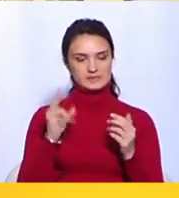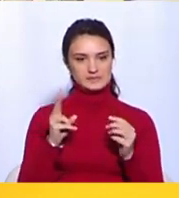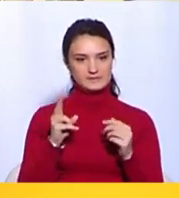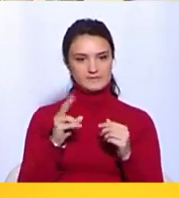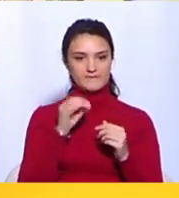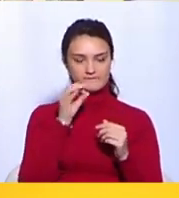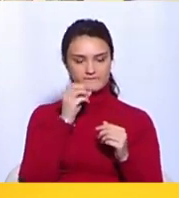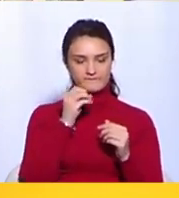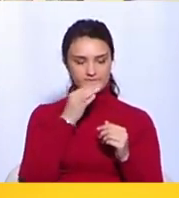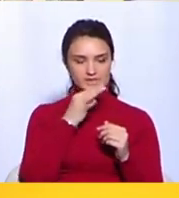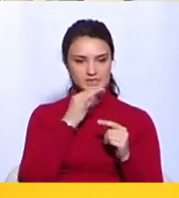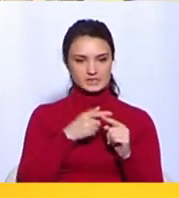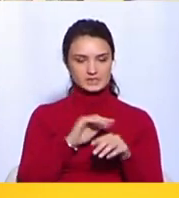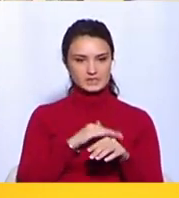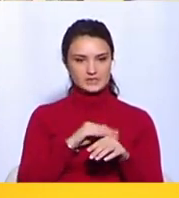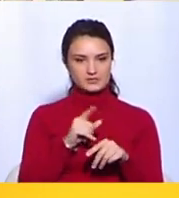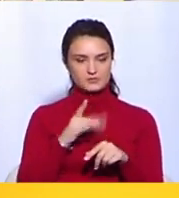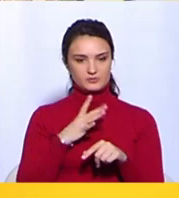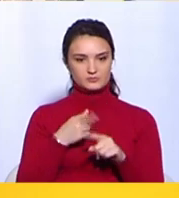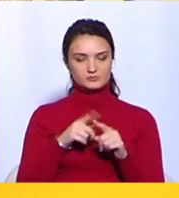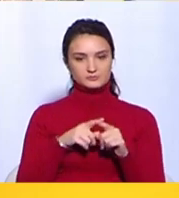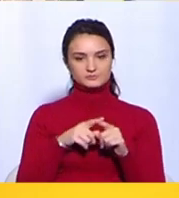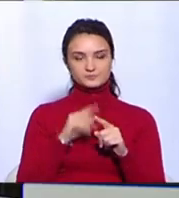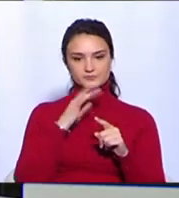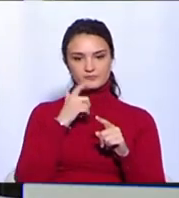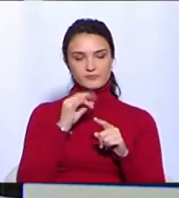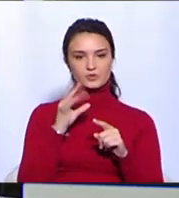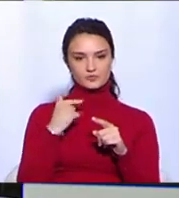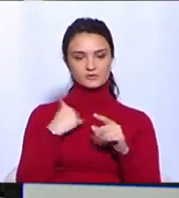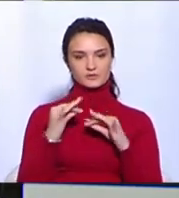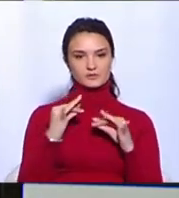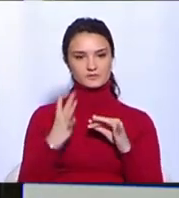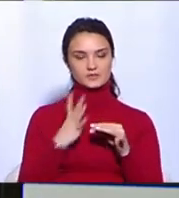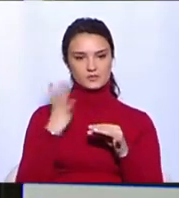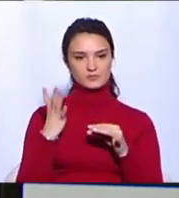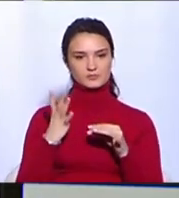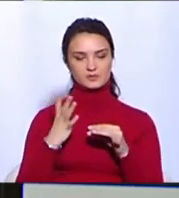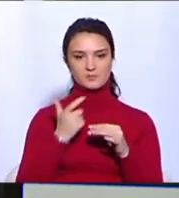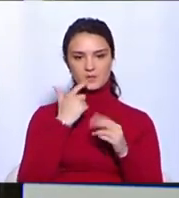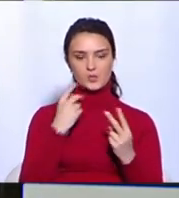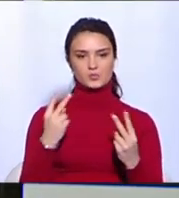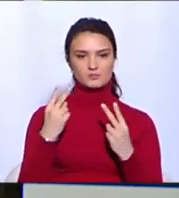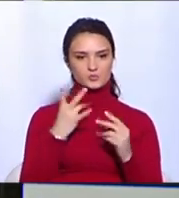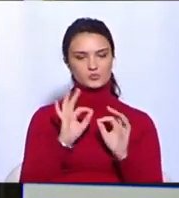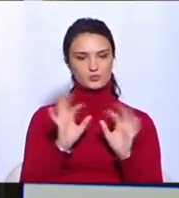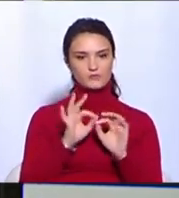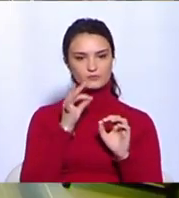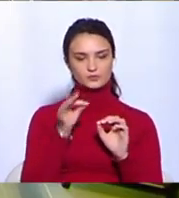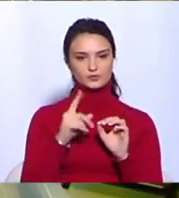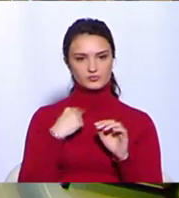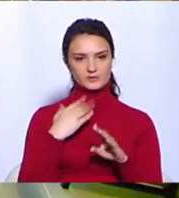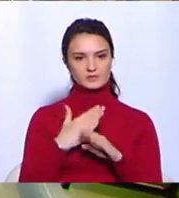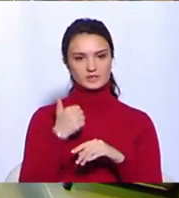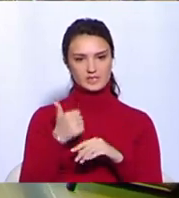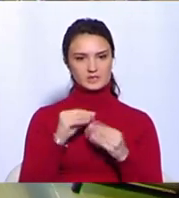სიკეთე მოგიტანოთ. მე გავაგრძელებ დამოკიდებულების თემით, ქალბატონ ნინო. ჩვენ გვისაუბრია მაყურებელს, ისიც უნდა გაუმხილოთ, რომ ჩვენ